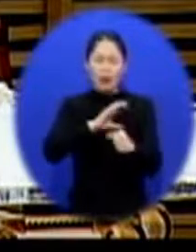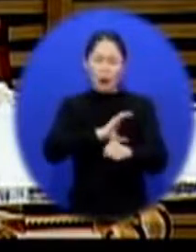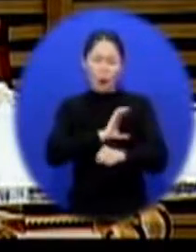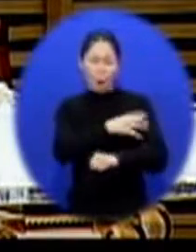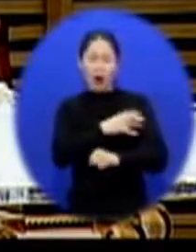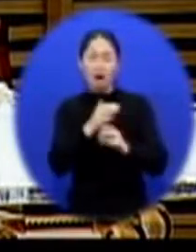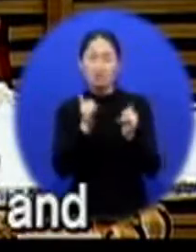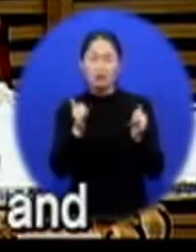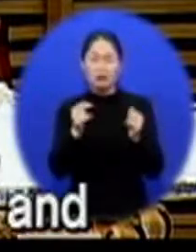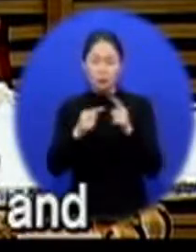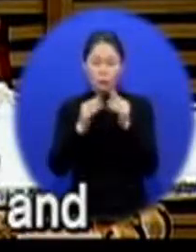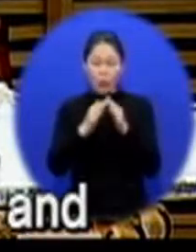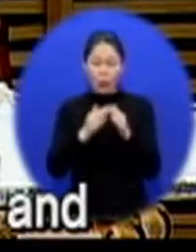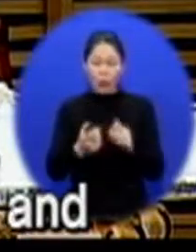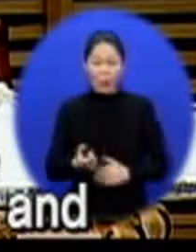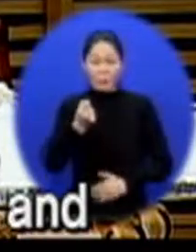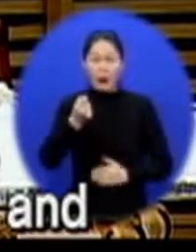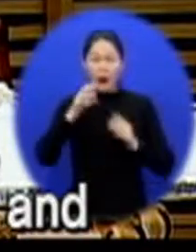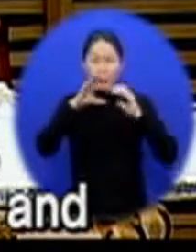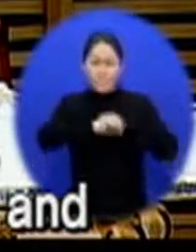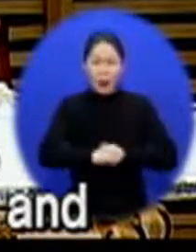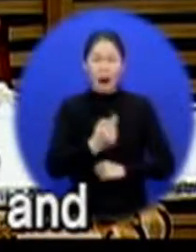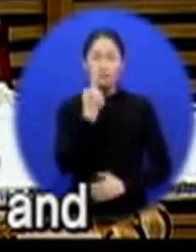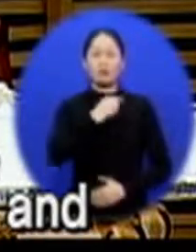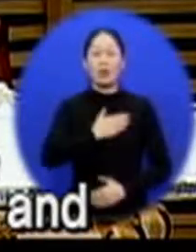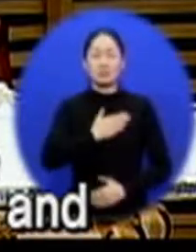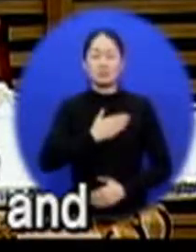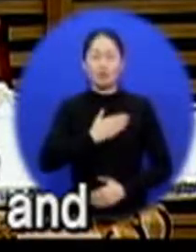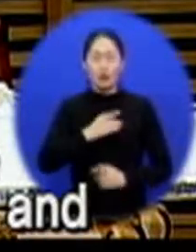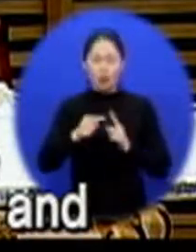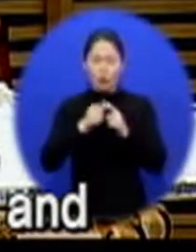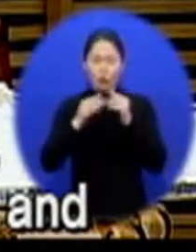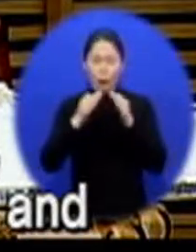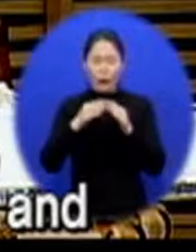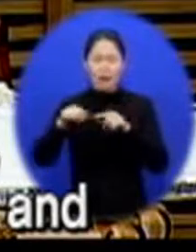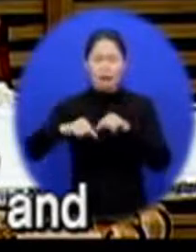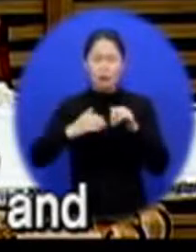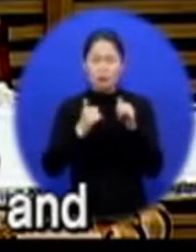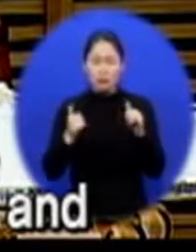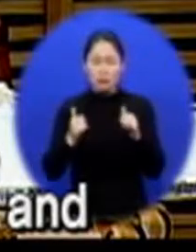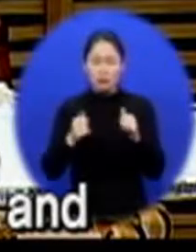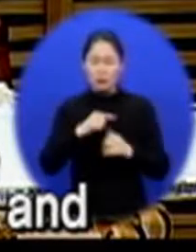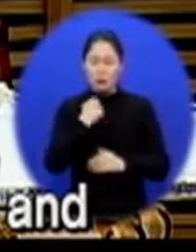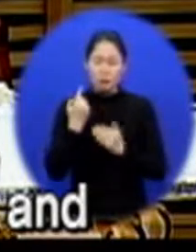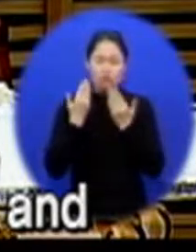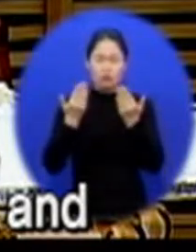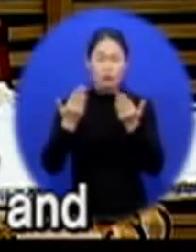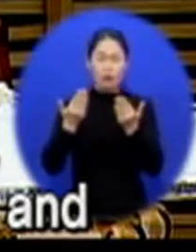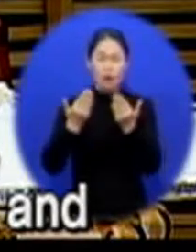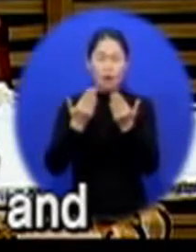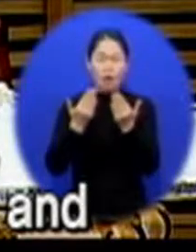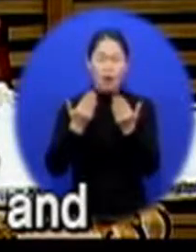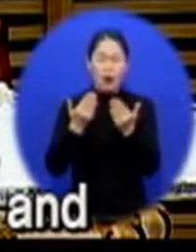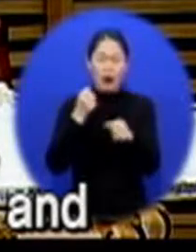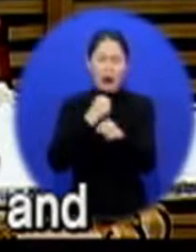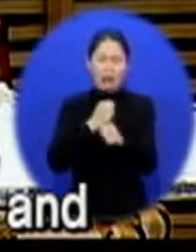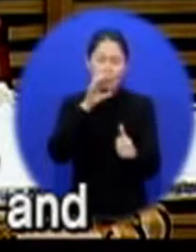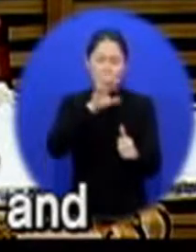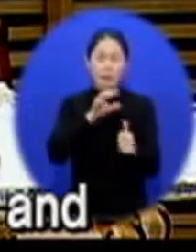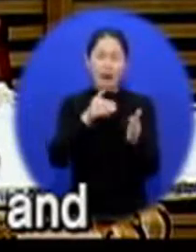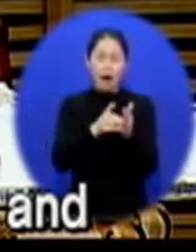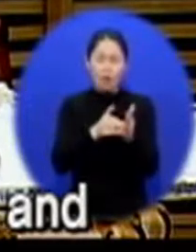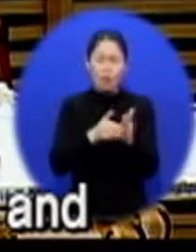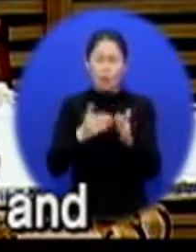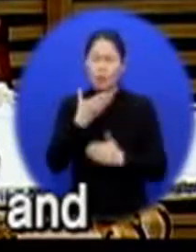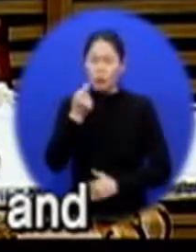무너질 줄 알았어요 교회 지도자들 숨 겹 하도록 핍박하고 복음 전하는